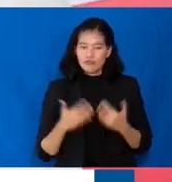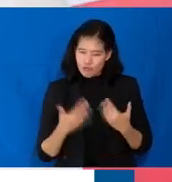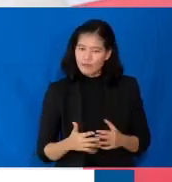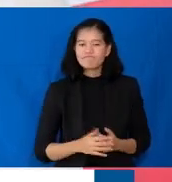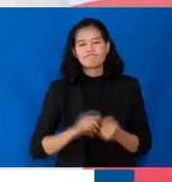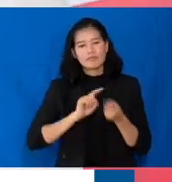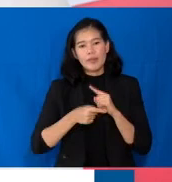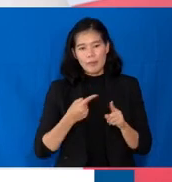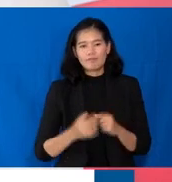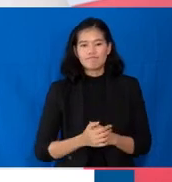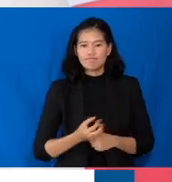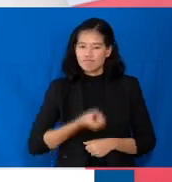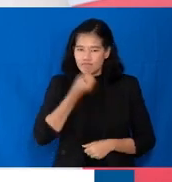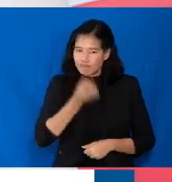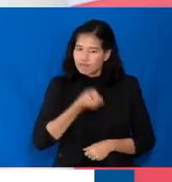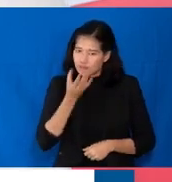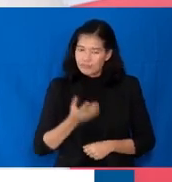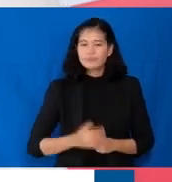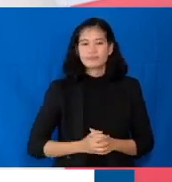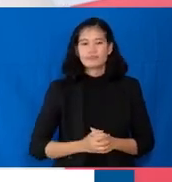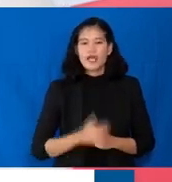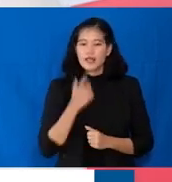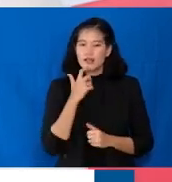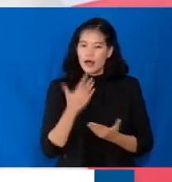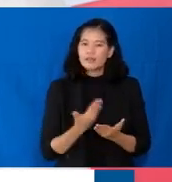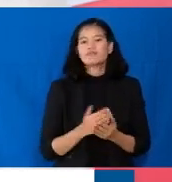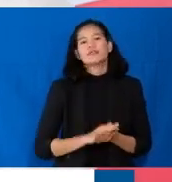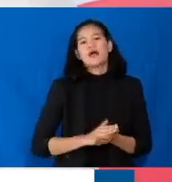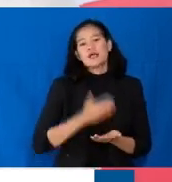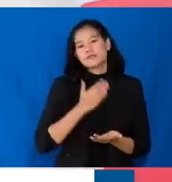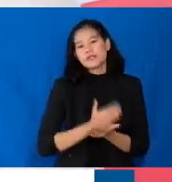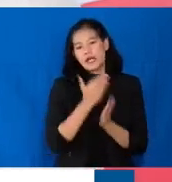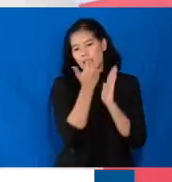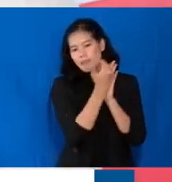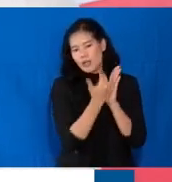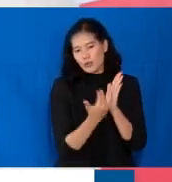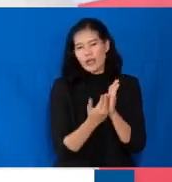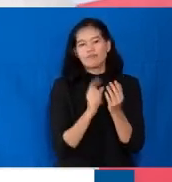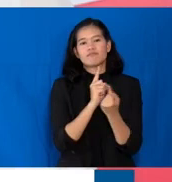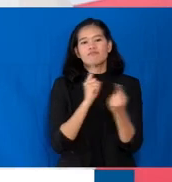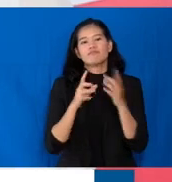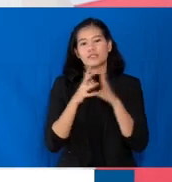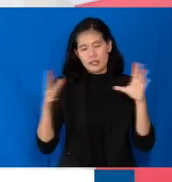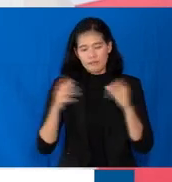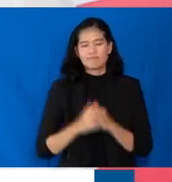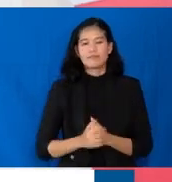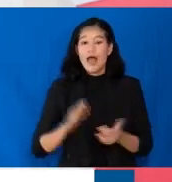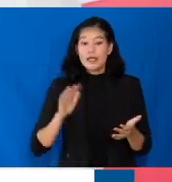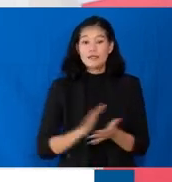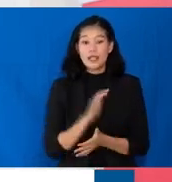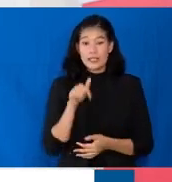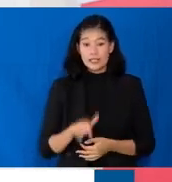media yang bisa kami sampaikan mengenai kebijakan pembatasan sosial berskala besar ini dan Pada kesempatan kali